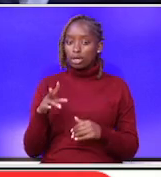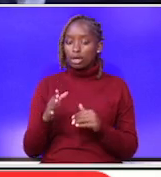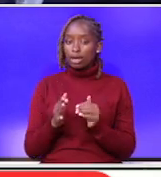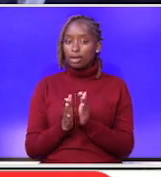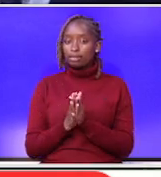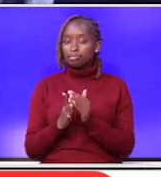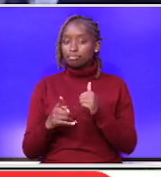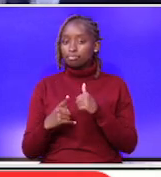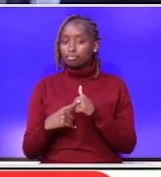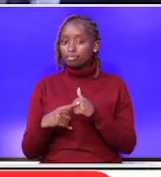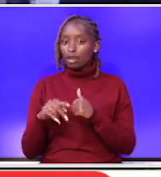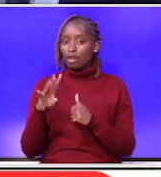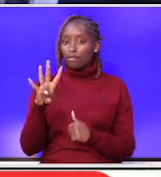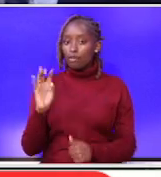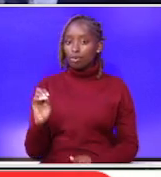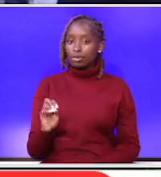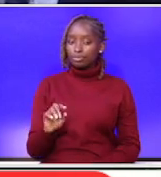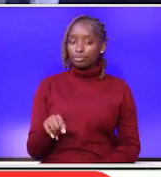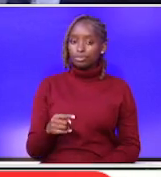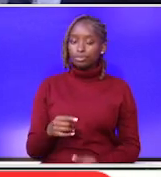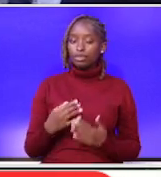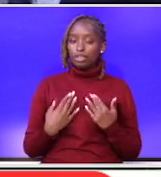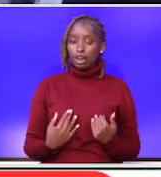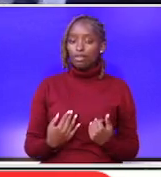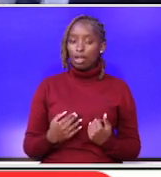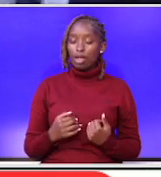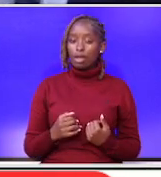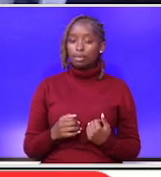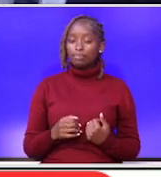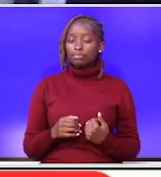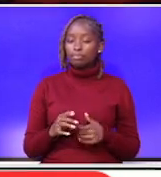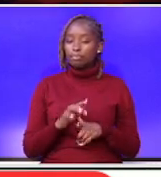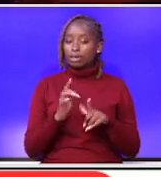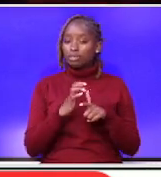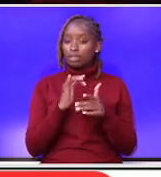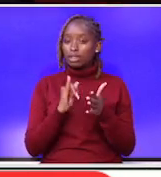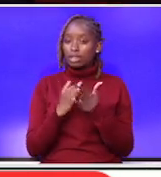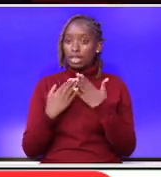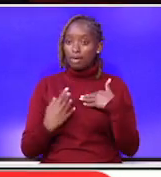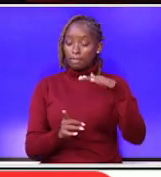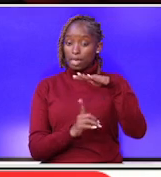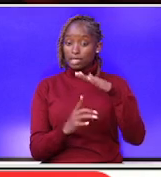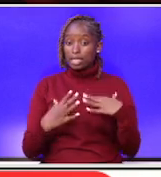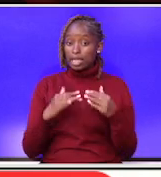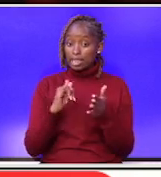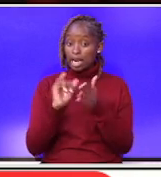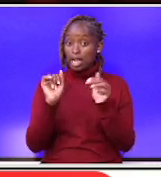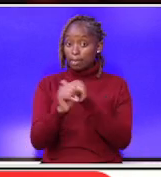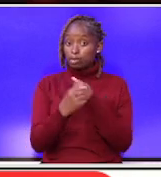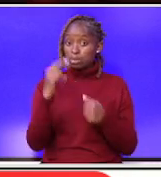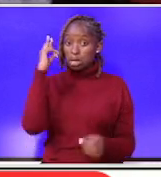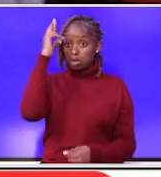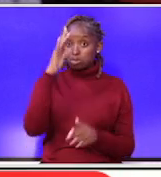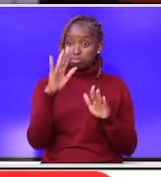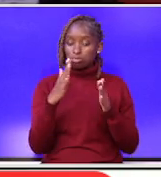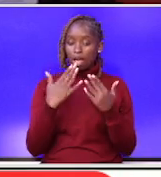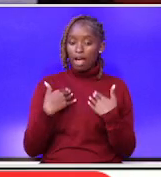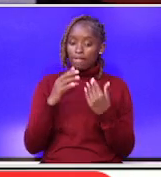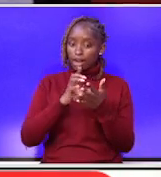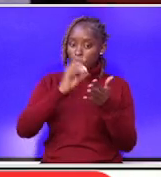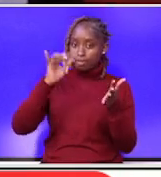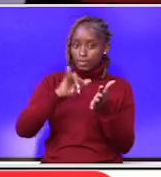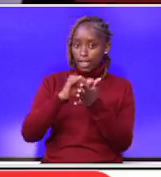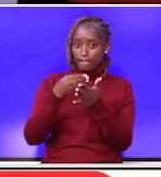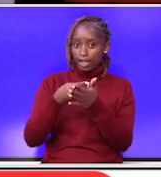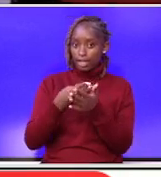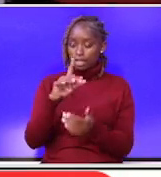206,400 kwa madaktari wahitimu. Hata hivyo, kulingana na Waziri wa Afya, hili haliwezekani kwa ajili ya kuondolewa kwa mswada wa fedha wa